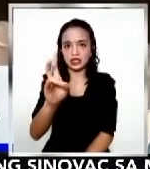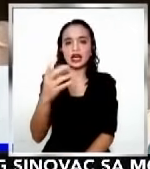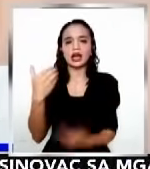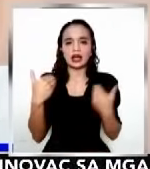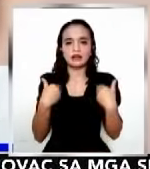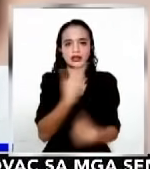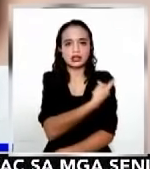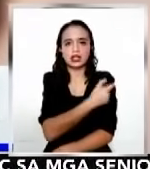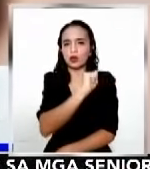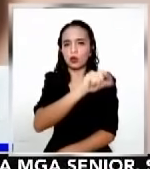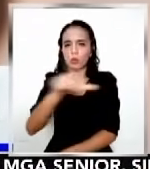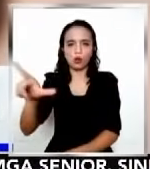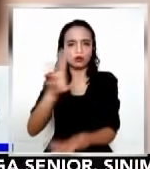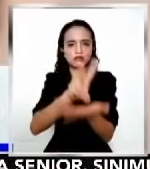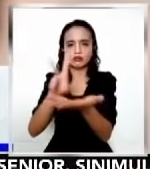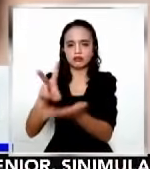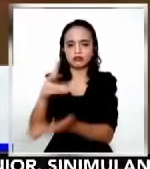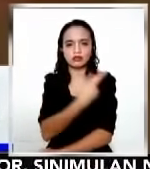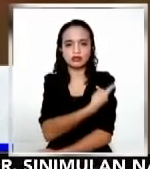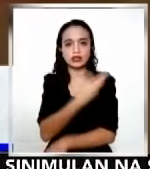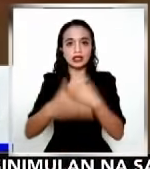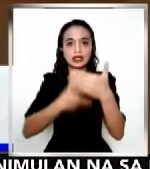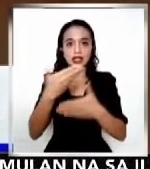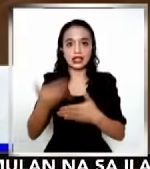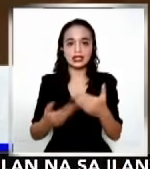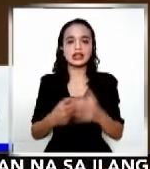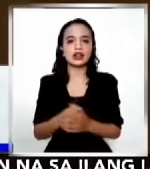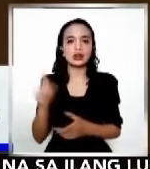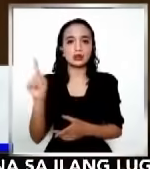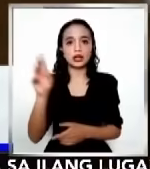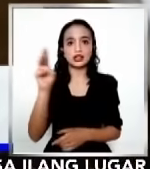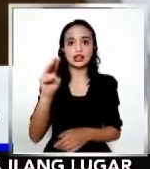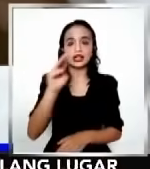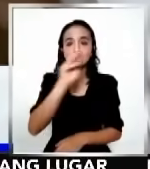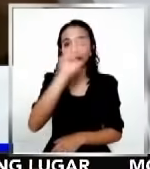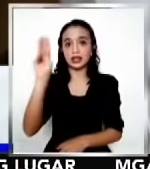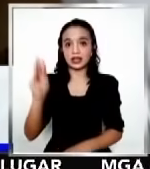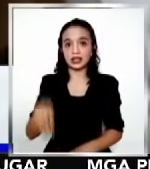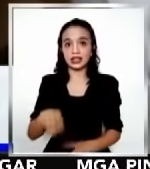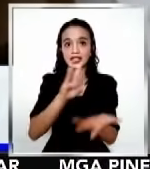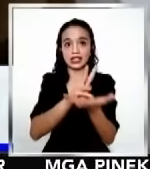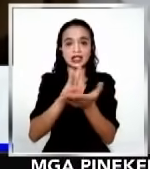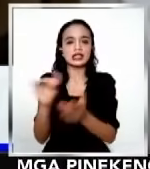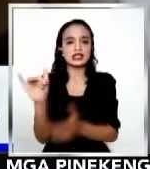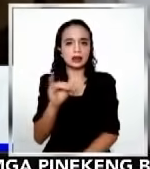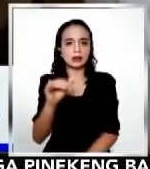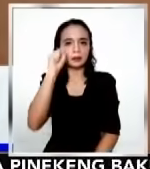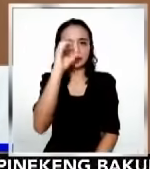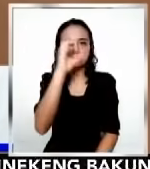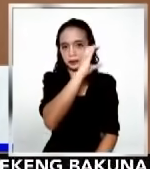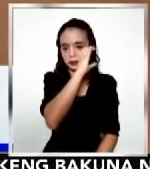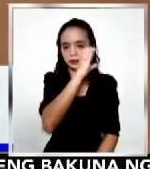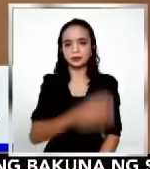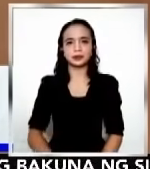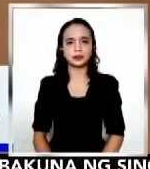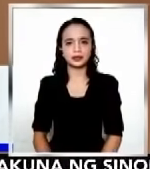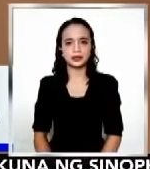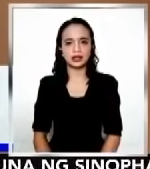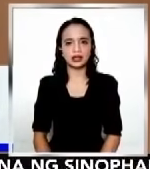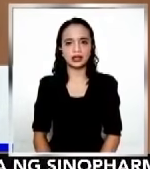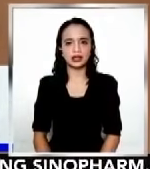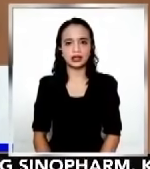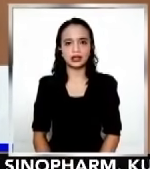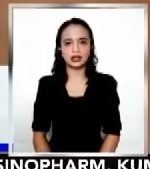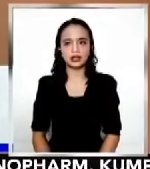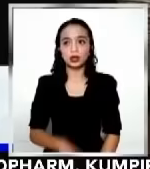sa bakunahan sa May Palacio de Manila, nagbabakuna na rin ang mga senior citizen. Yung pong hindi pa kumbinsido na